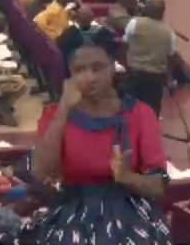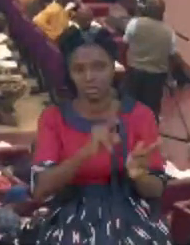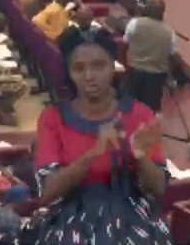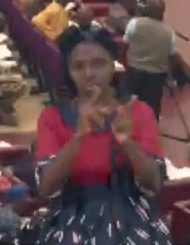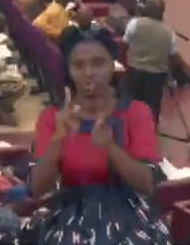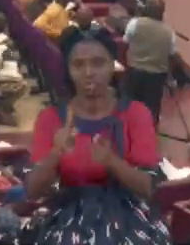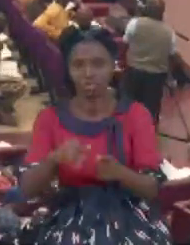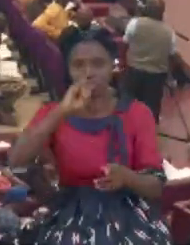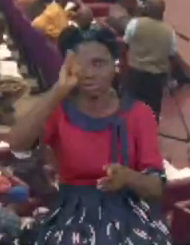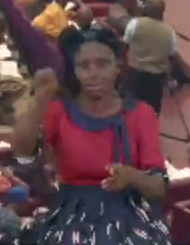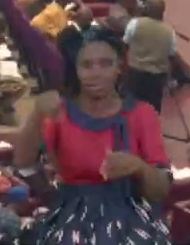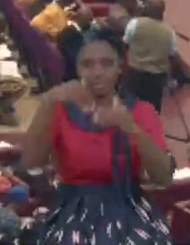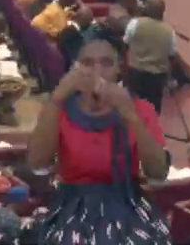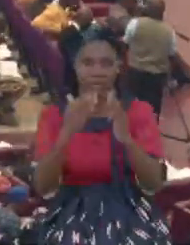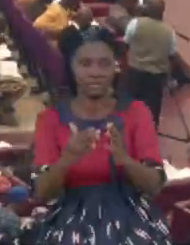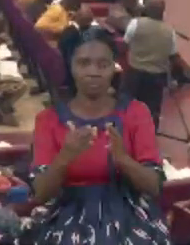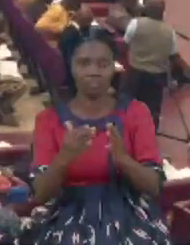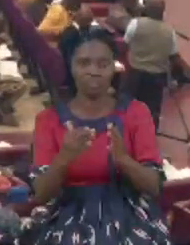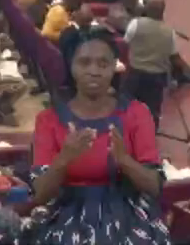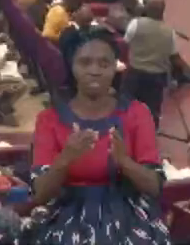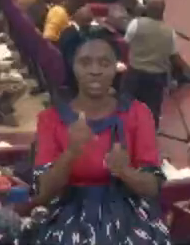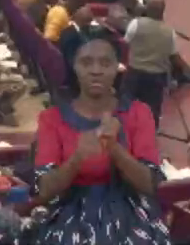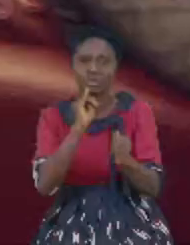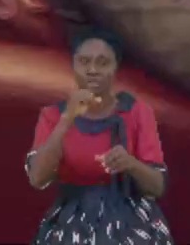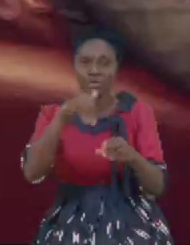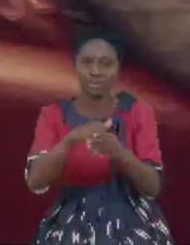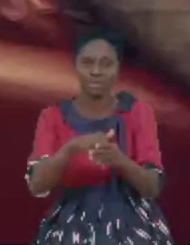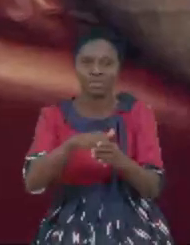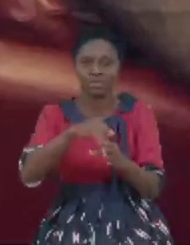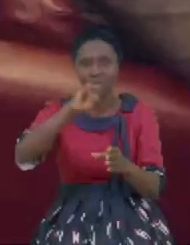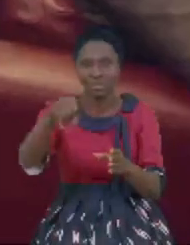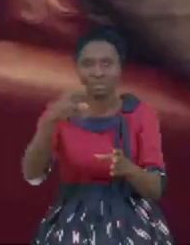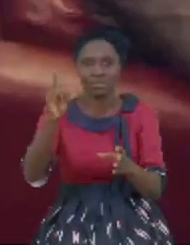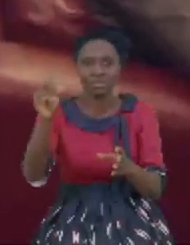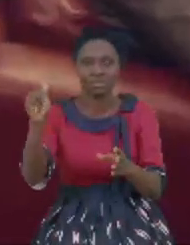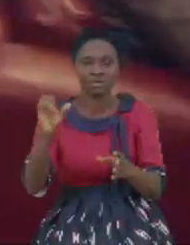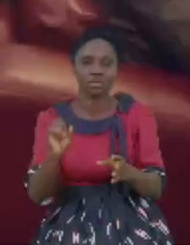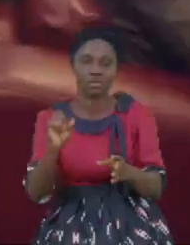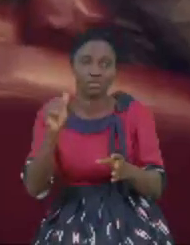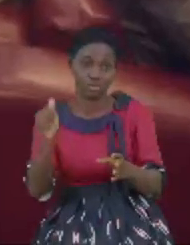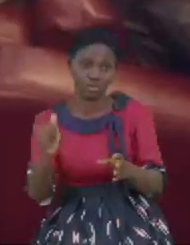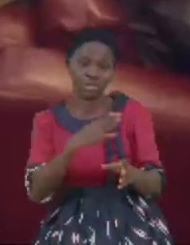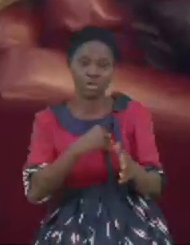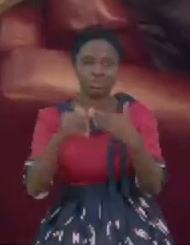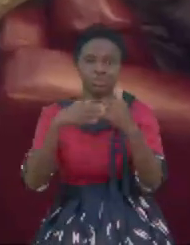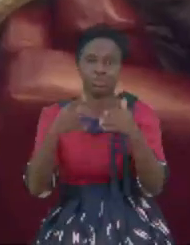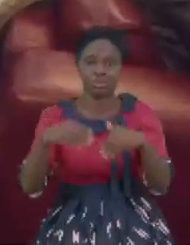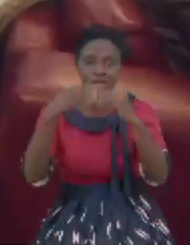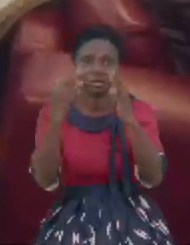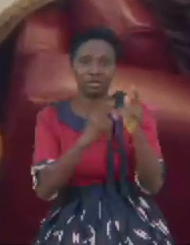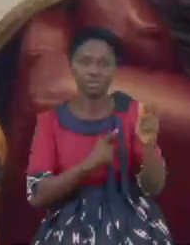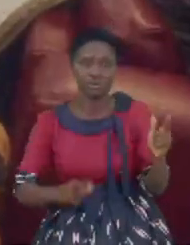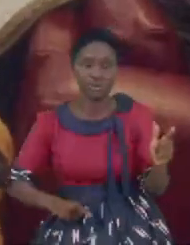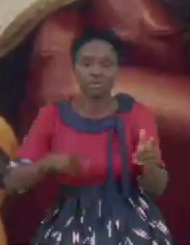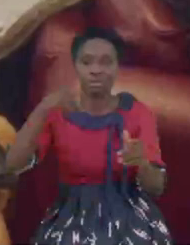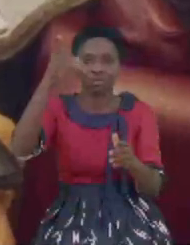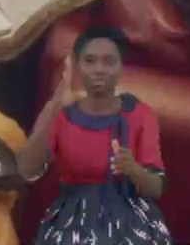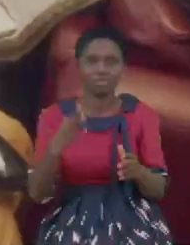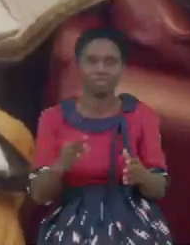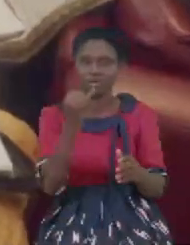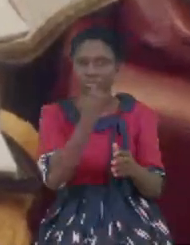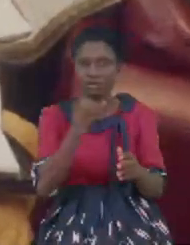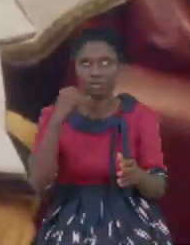à Jérusalem en Juda et bâtisse la maison de l'Éternel, le Dieu d'Israël. C'est